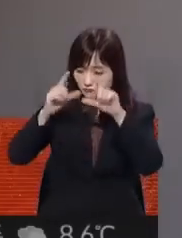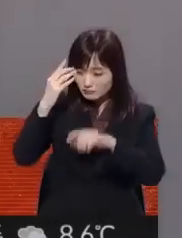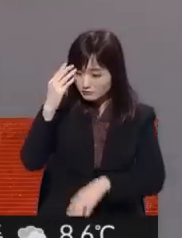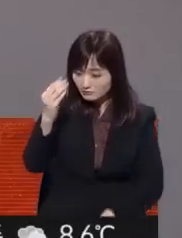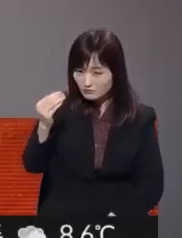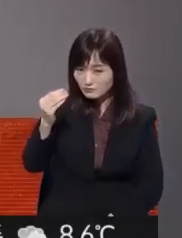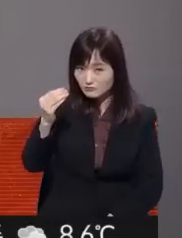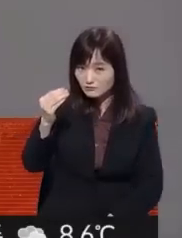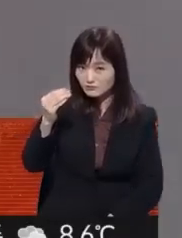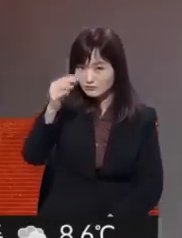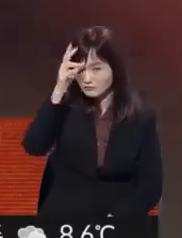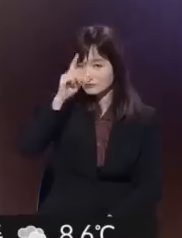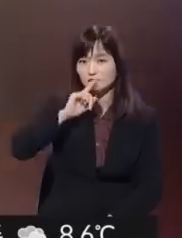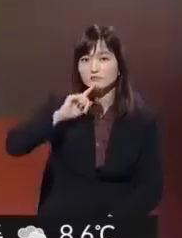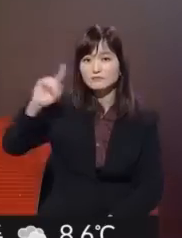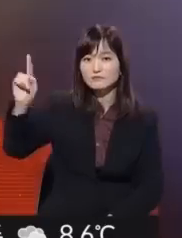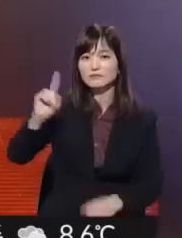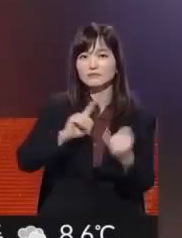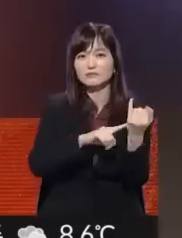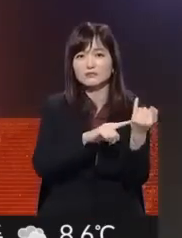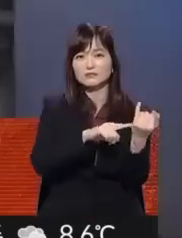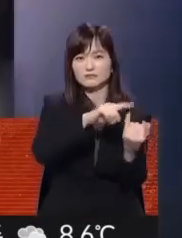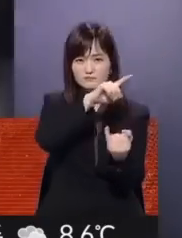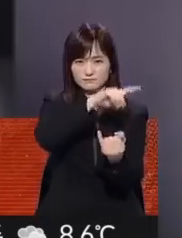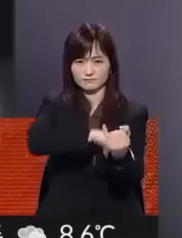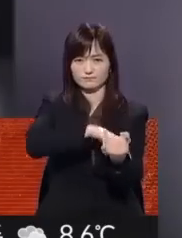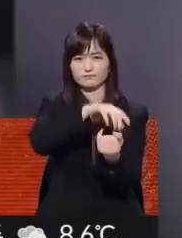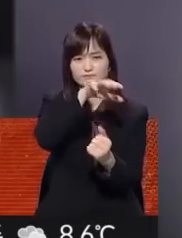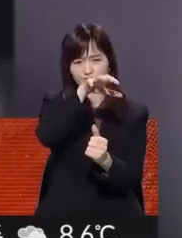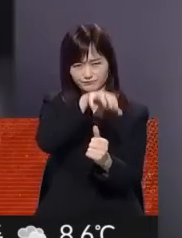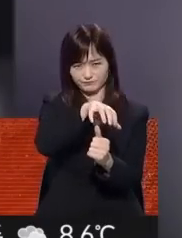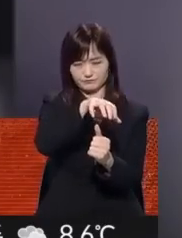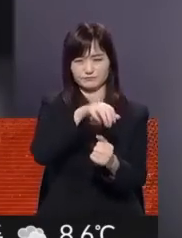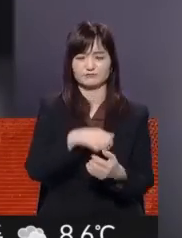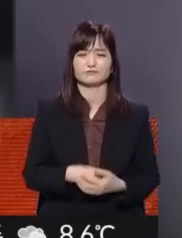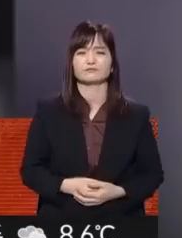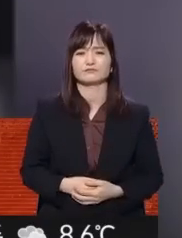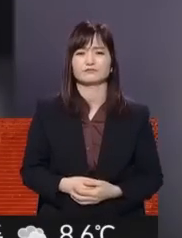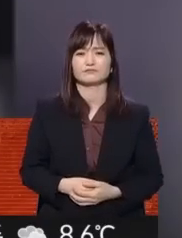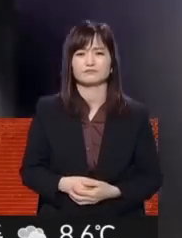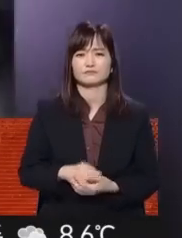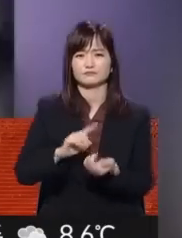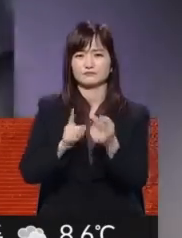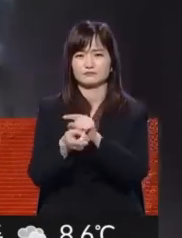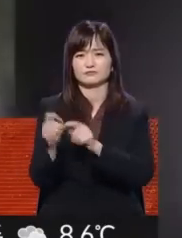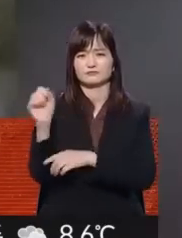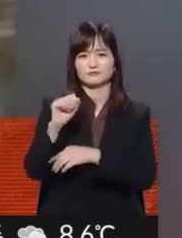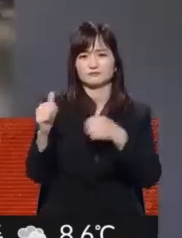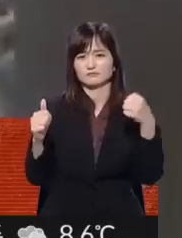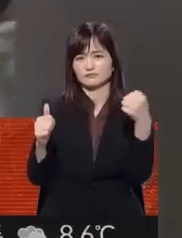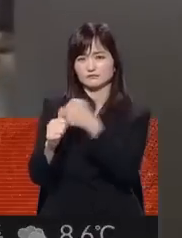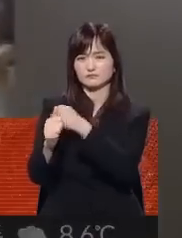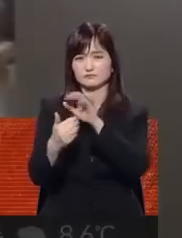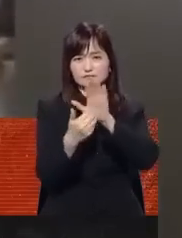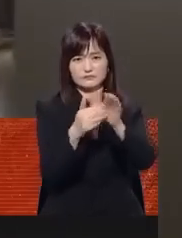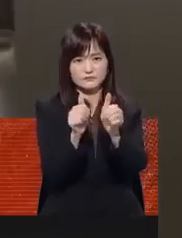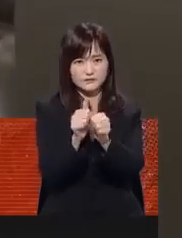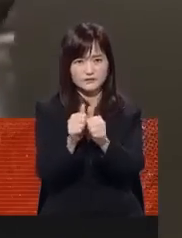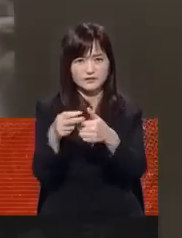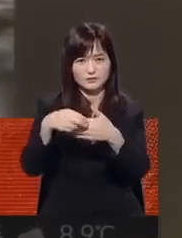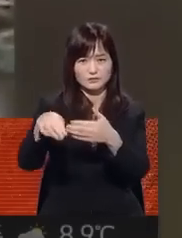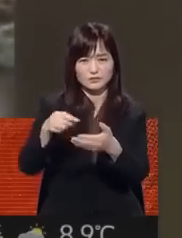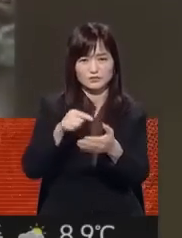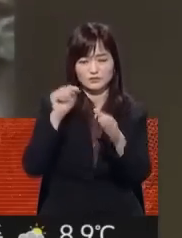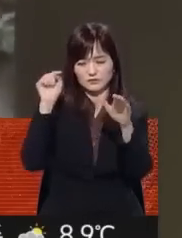사람이 경찰에 신고를 했고 저 여성은 현장에서 체포돼 구속됐다고 하는데요. 아하, 폭행당한 대리기사와 말리던 남성 모두 병원으로 가서